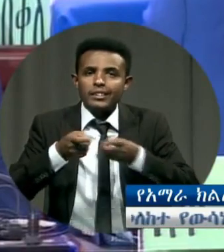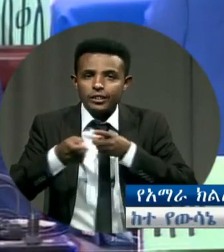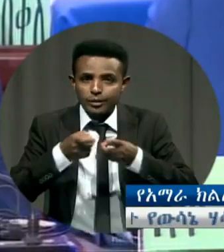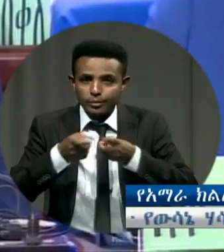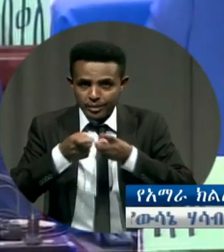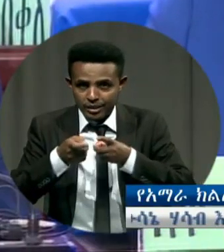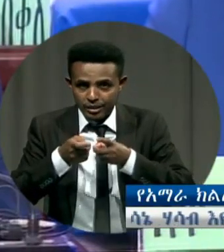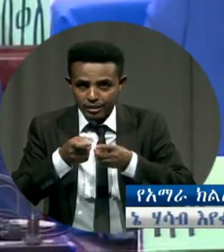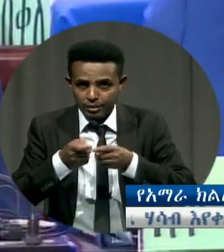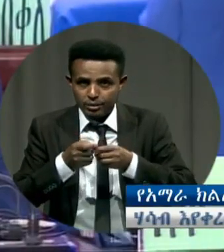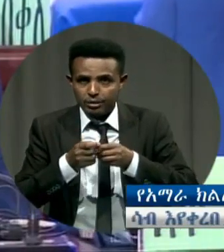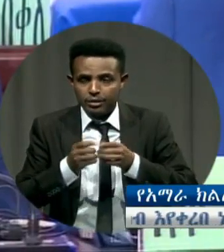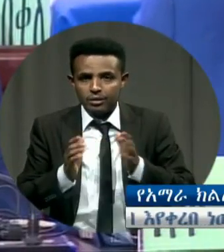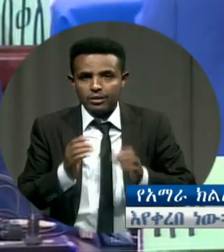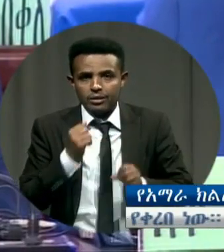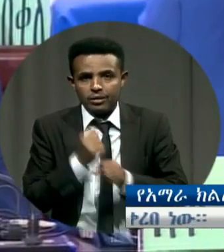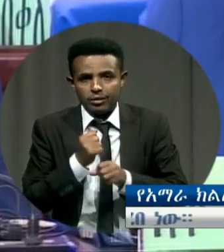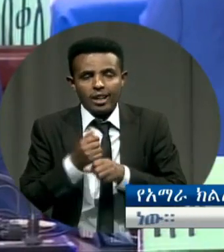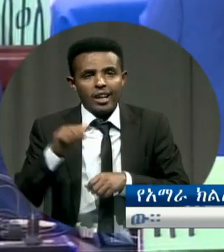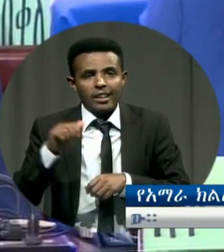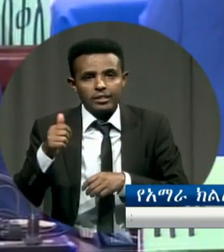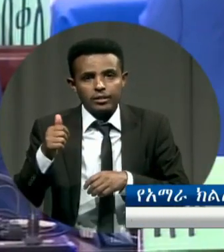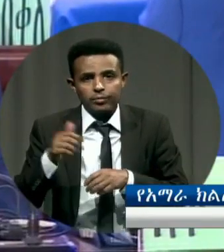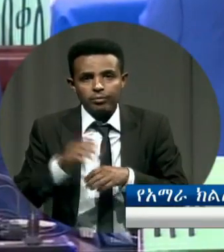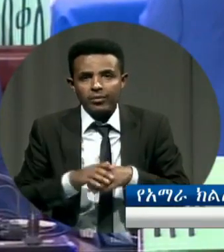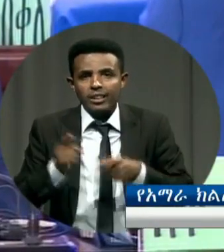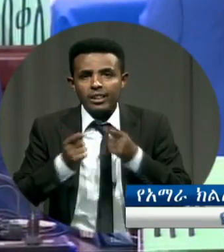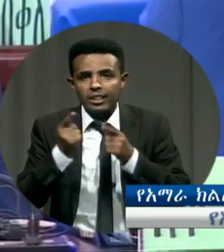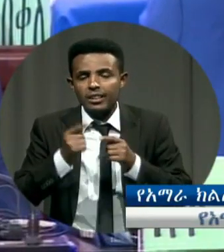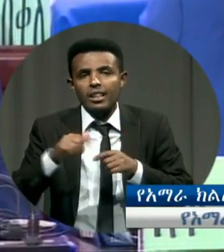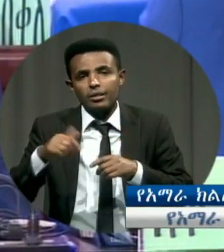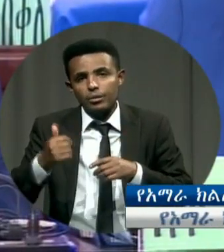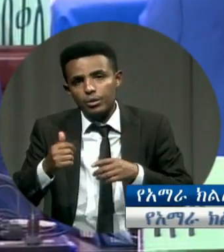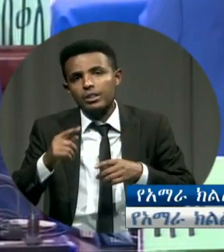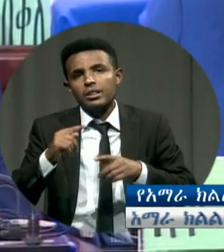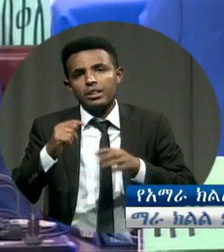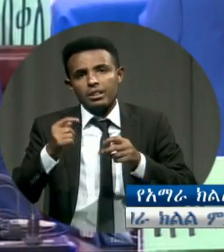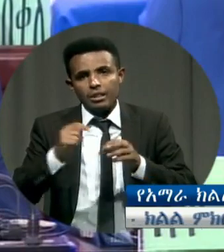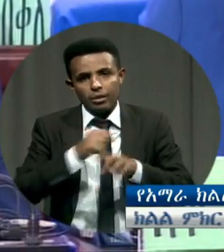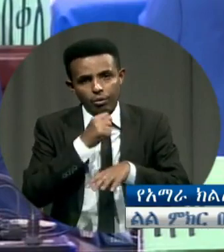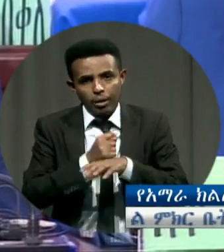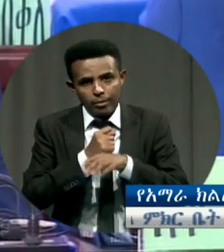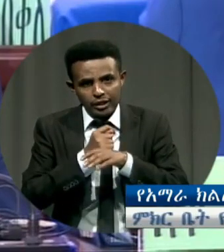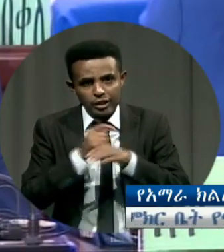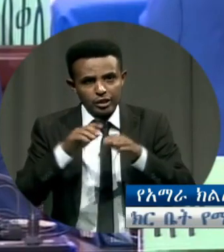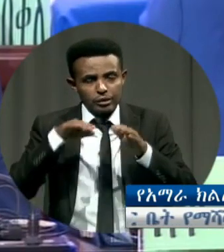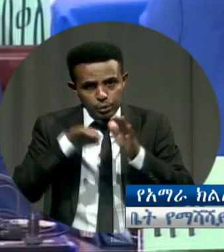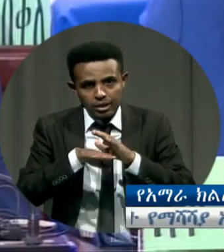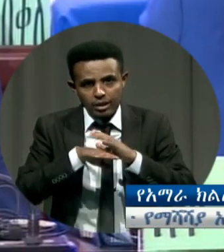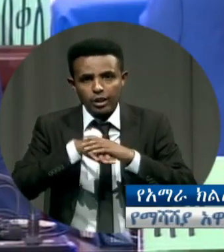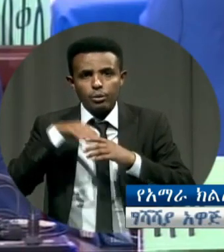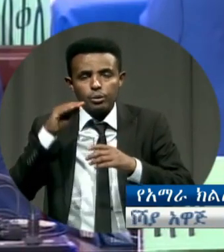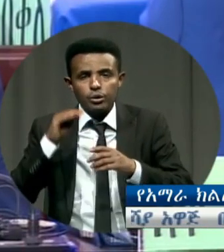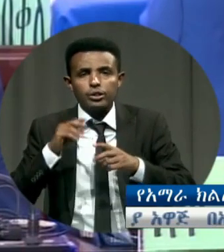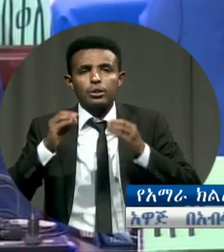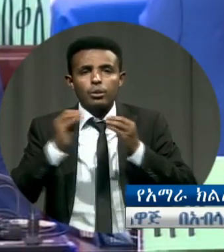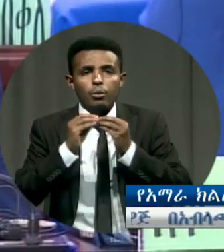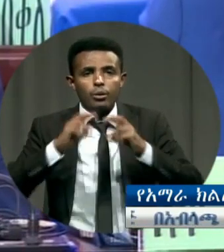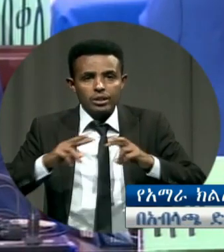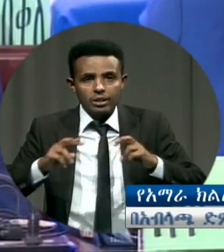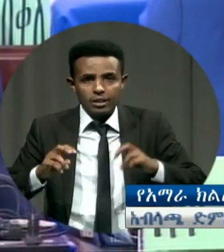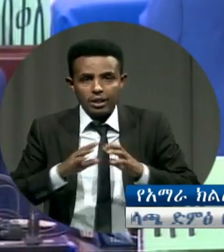የሚያስፈልገው ስለመሆኑ፣ አስር የንግድና ሌሎች ተቋማት እንቅስቃሴ ሁሉም በሚገባ የውስጥና የውጭ ኦዲት